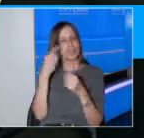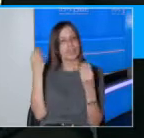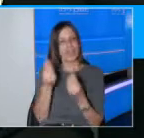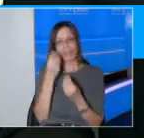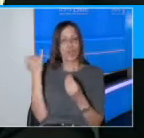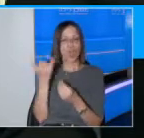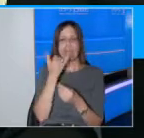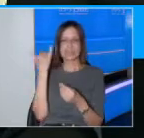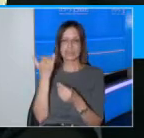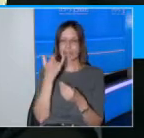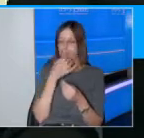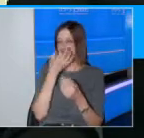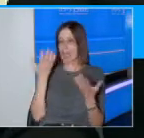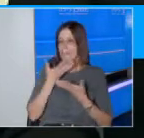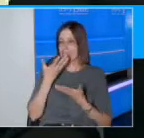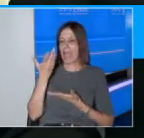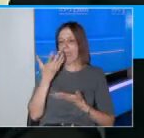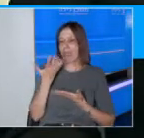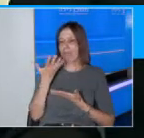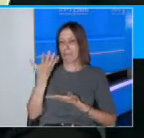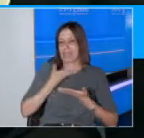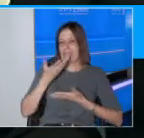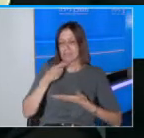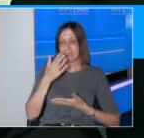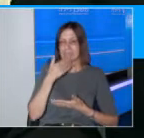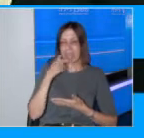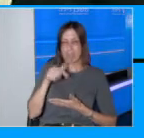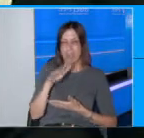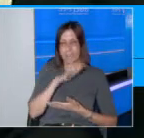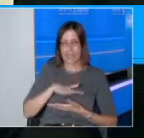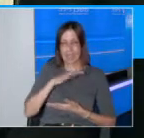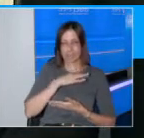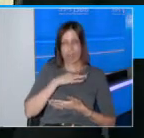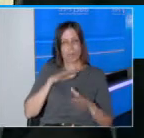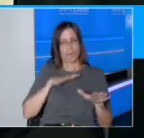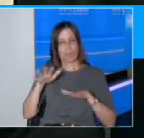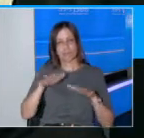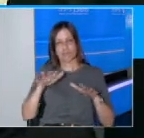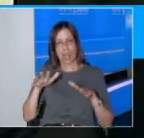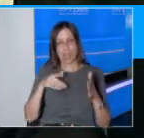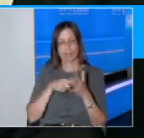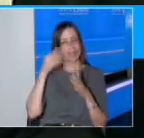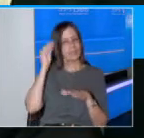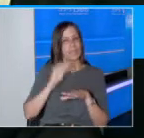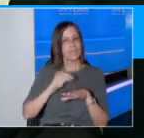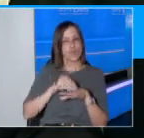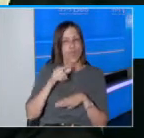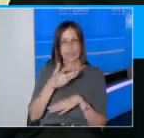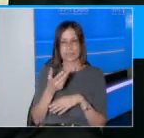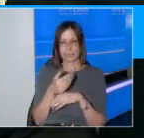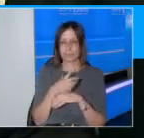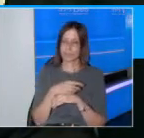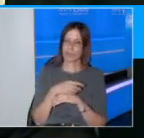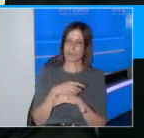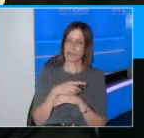בישראל? איך מתייחסים לזה בישראל כאן במערכת שלנו, בממשלה, לאור הדיווח הזה?